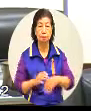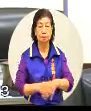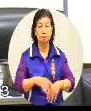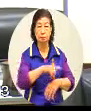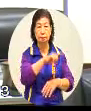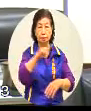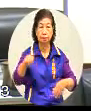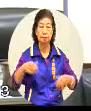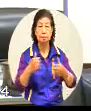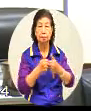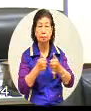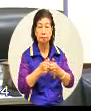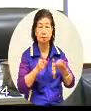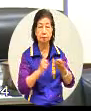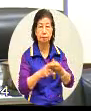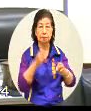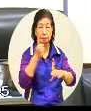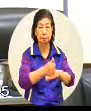诶，主席吼，